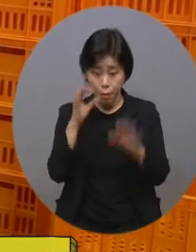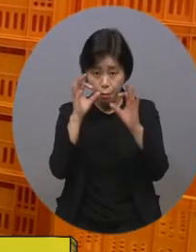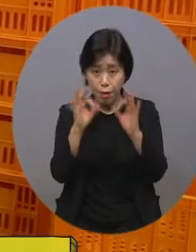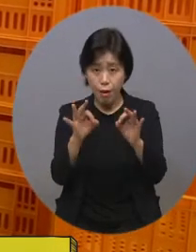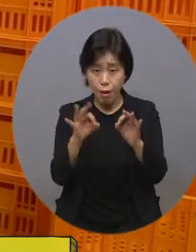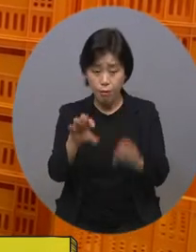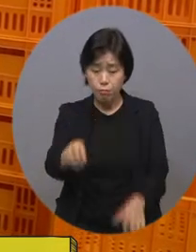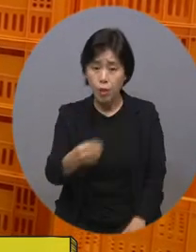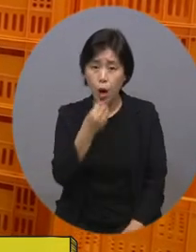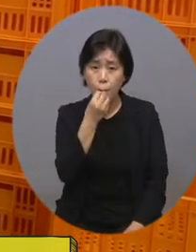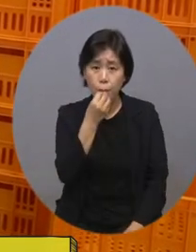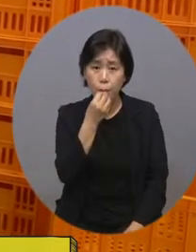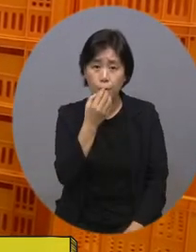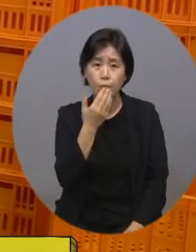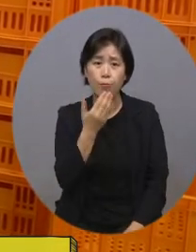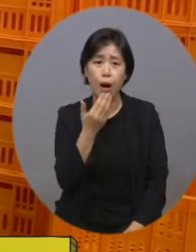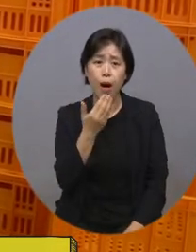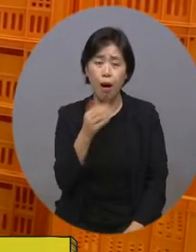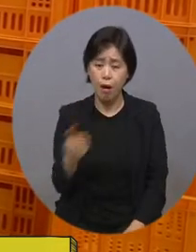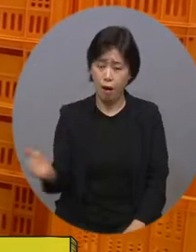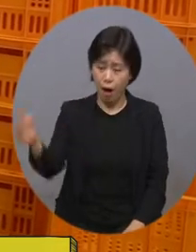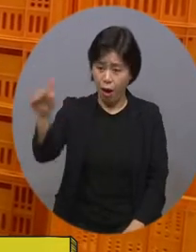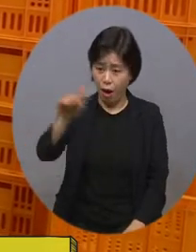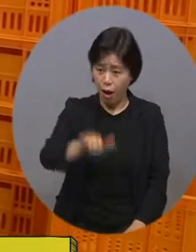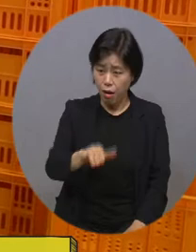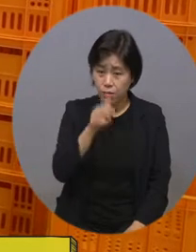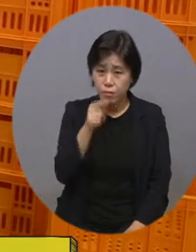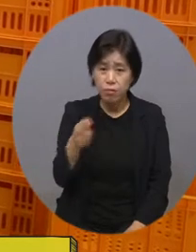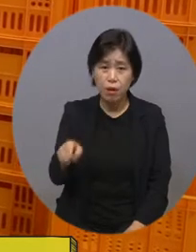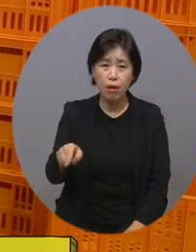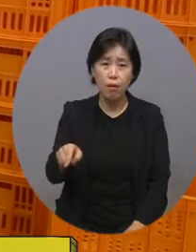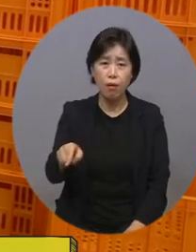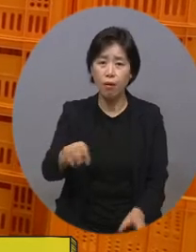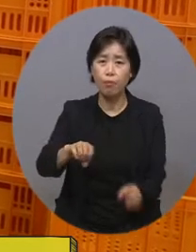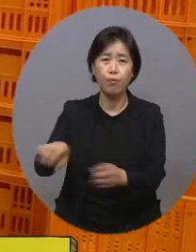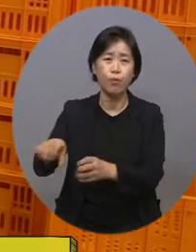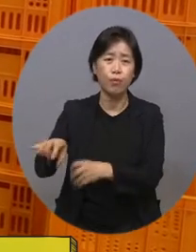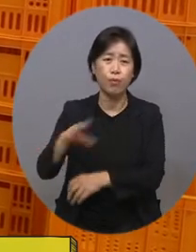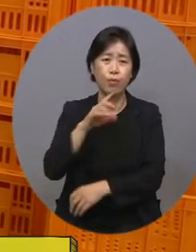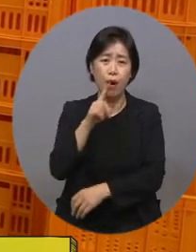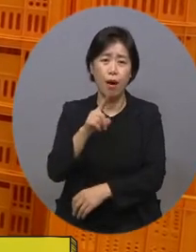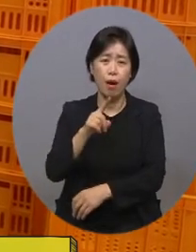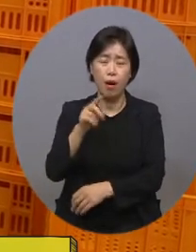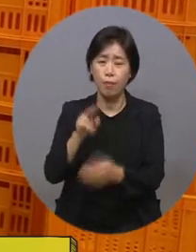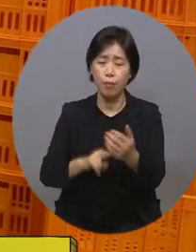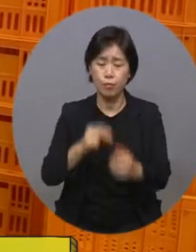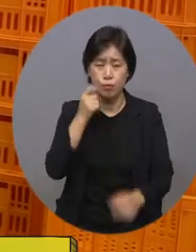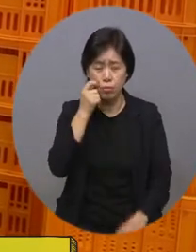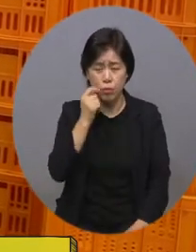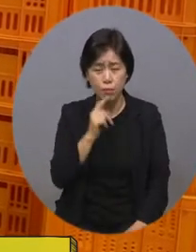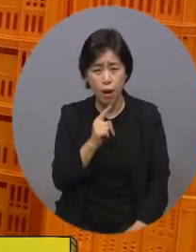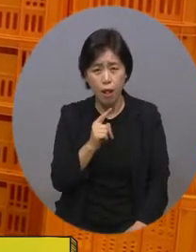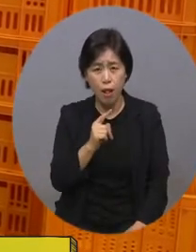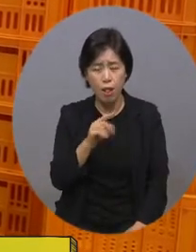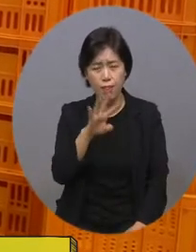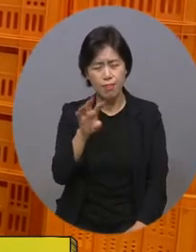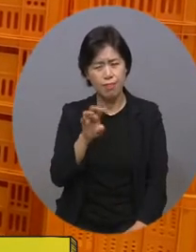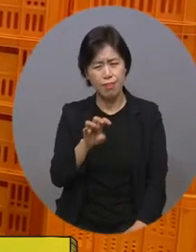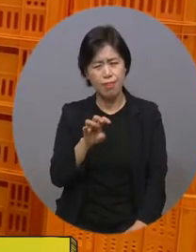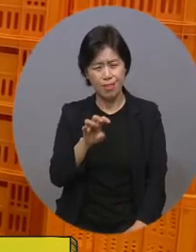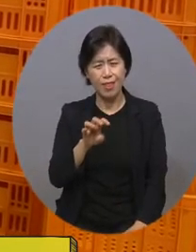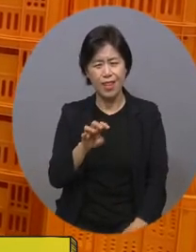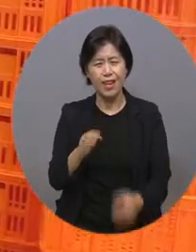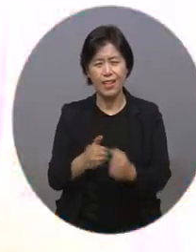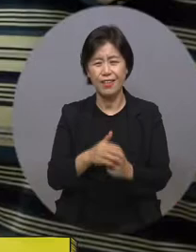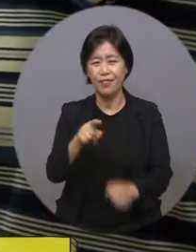그냥 먹을 수 있게끔 이렇게 더미가 네. 돼 있었는데 그건 상품적인 가치가 없다고 아까 하시더라고요. 네. 그래서 그렇게 맛있었나